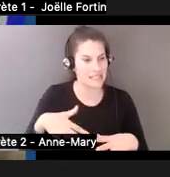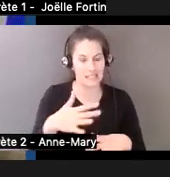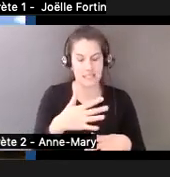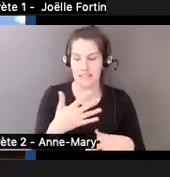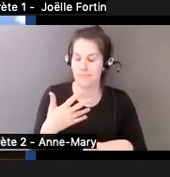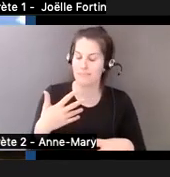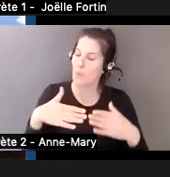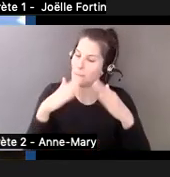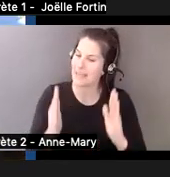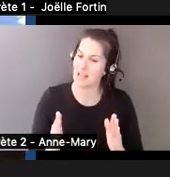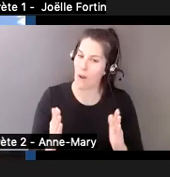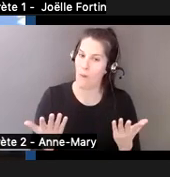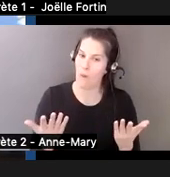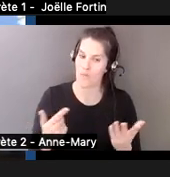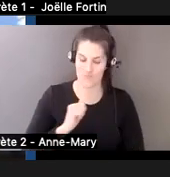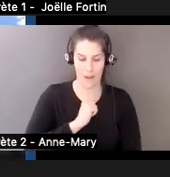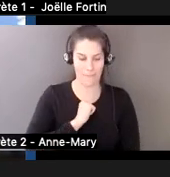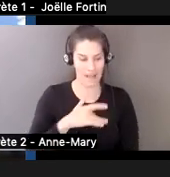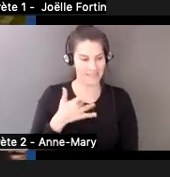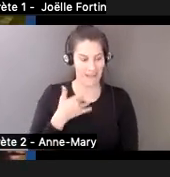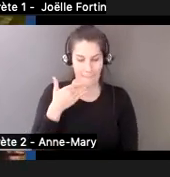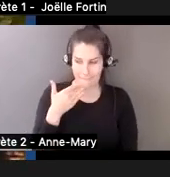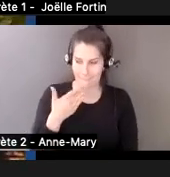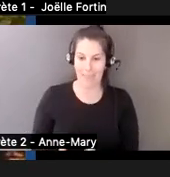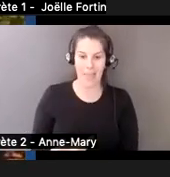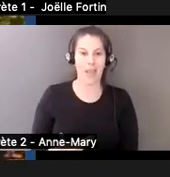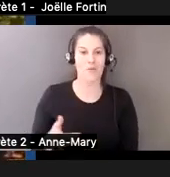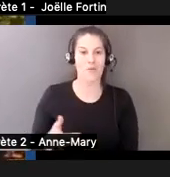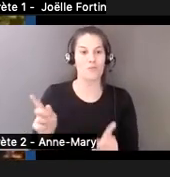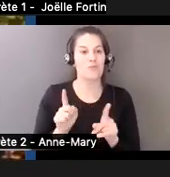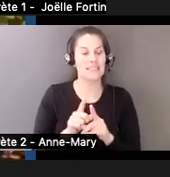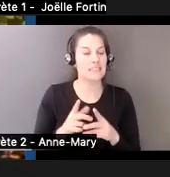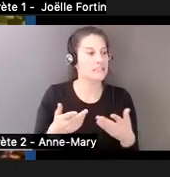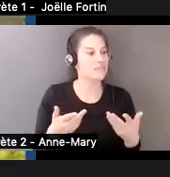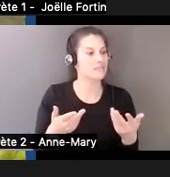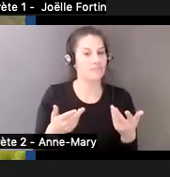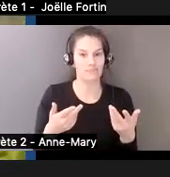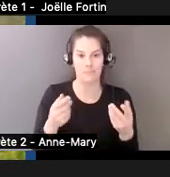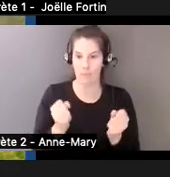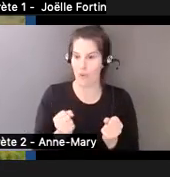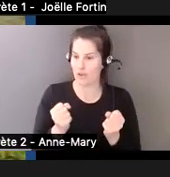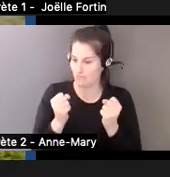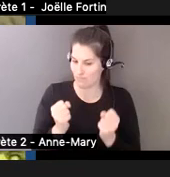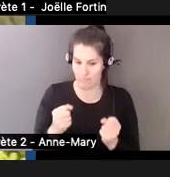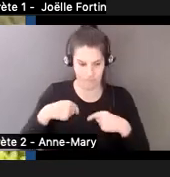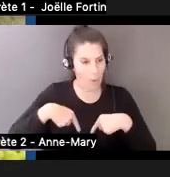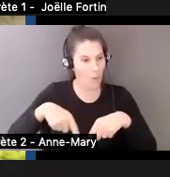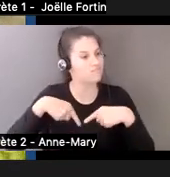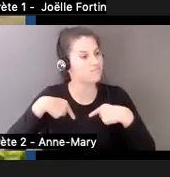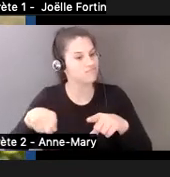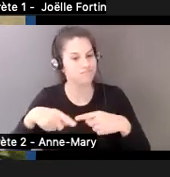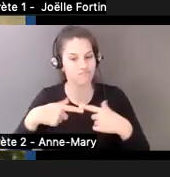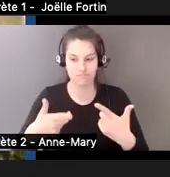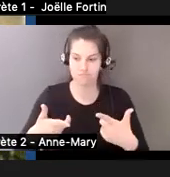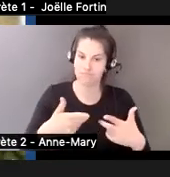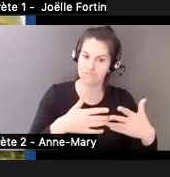maison où je serai bien et qui permettra, où je pourrai aller et venir librement, où je serai